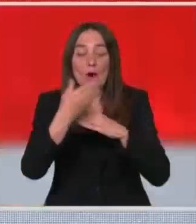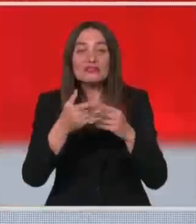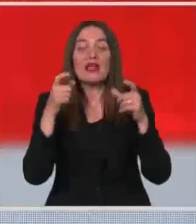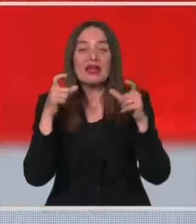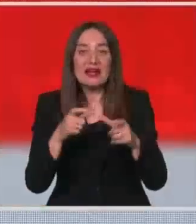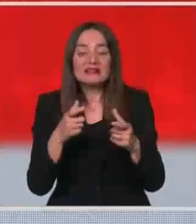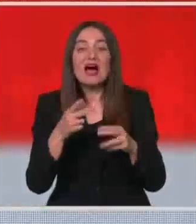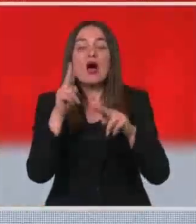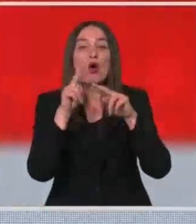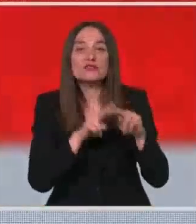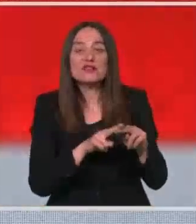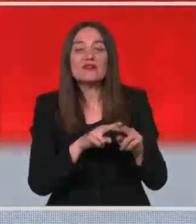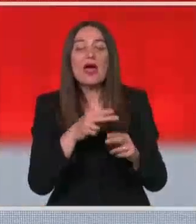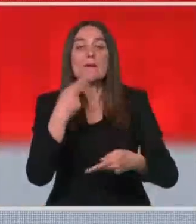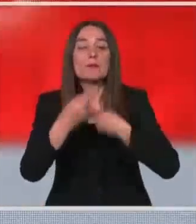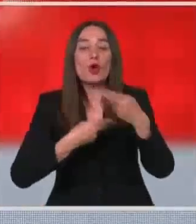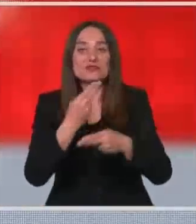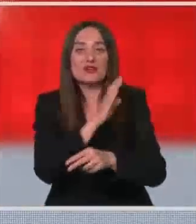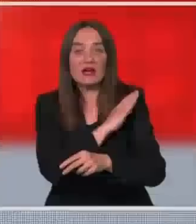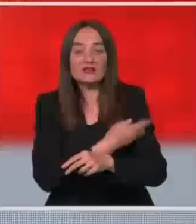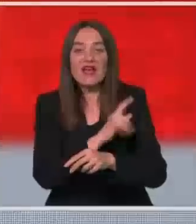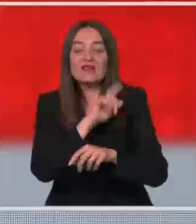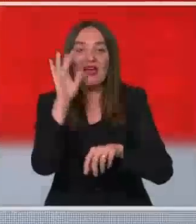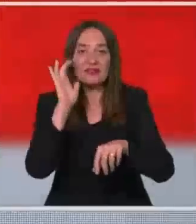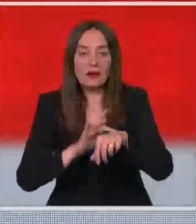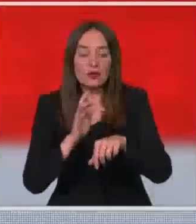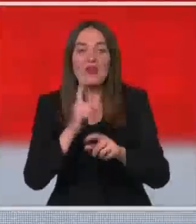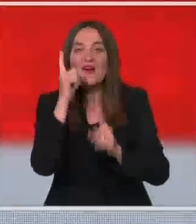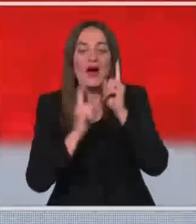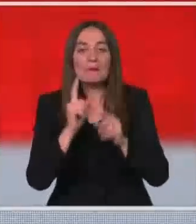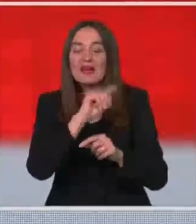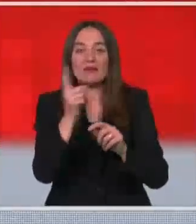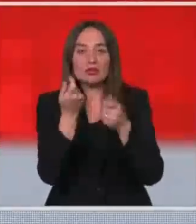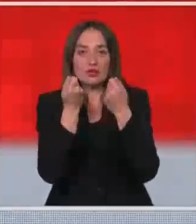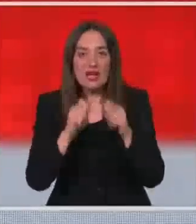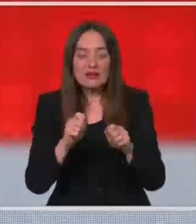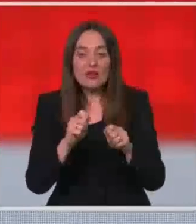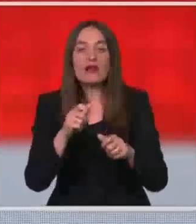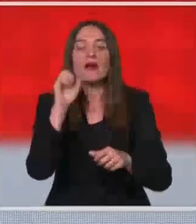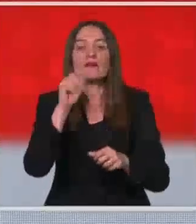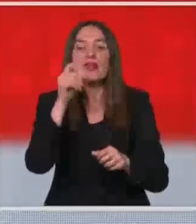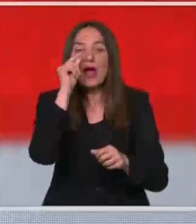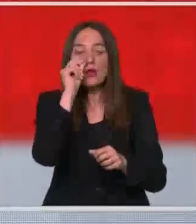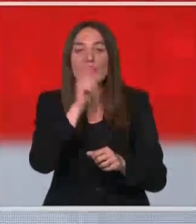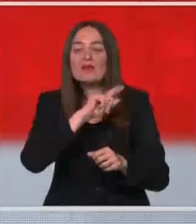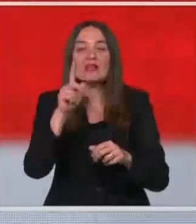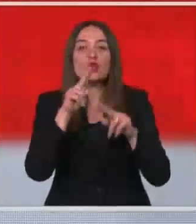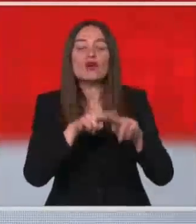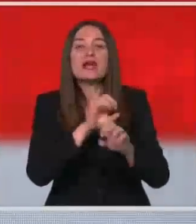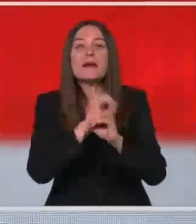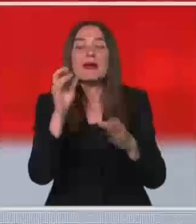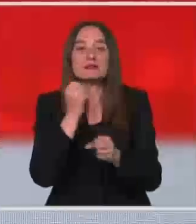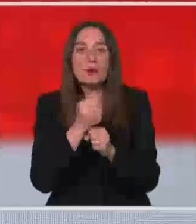krize ostanu proizvodni kapaciteti netaknuti, dakle da fabrike nisu zatvorene, da ljudi nisu ostali bez